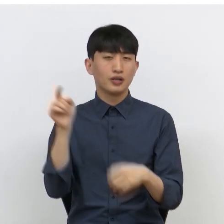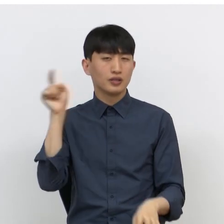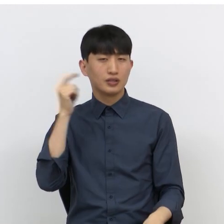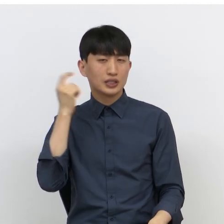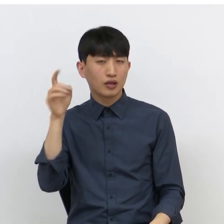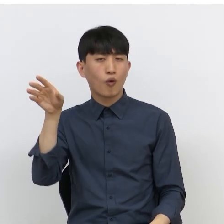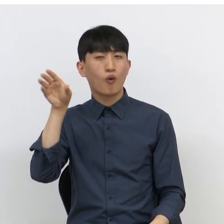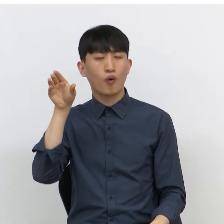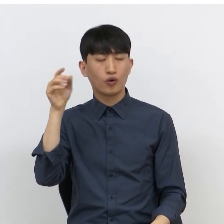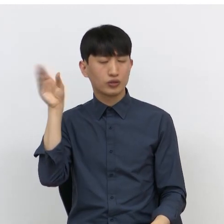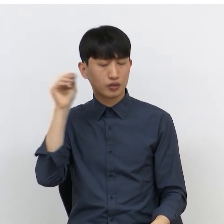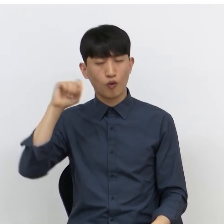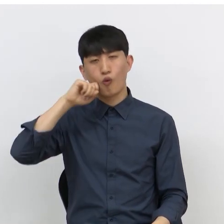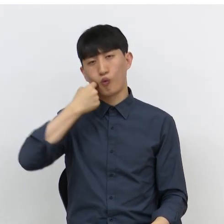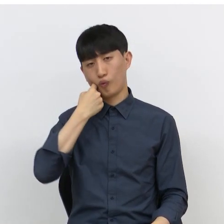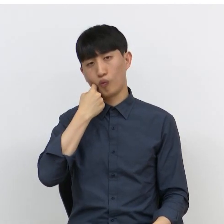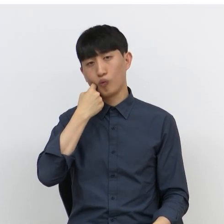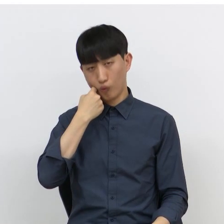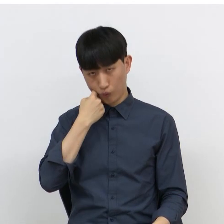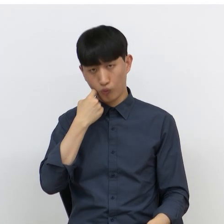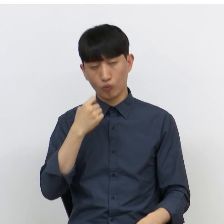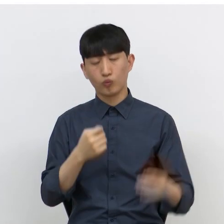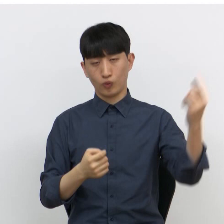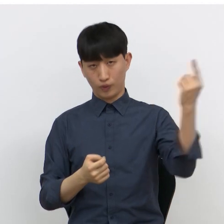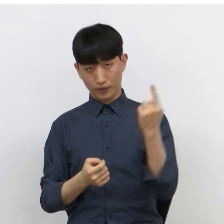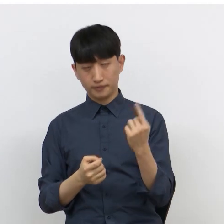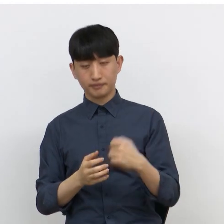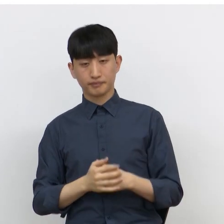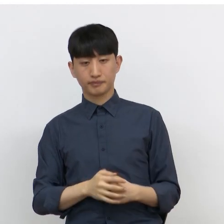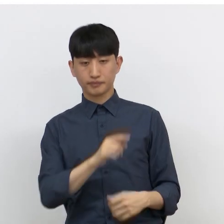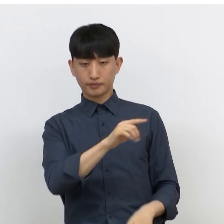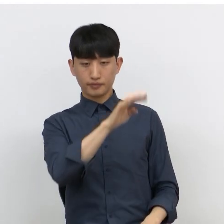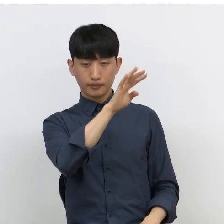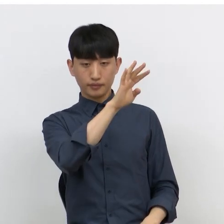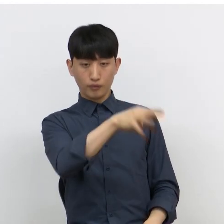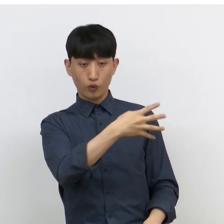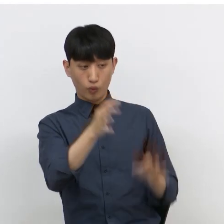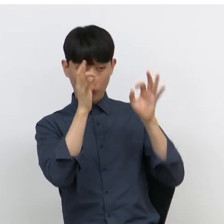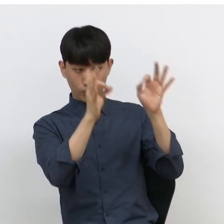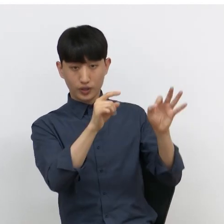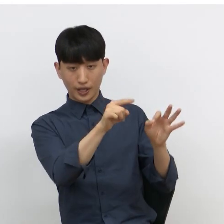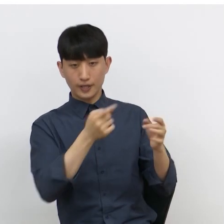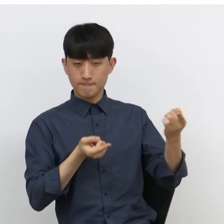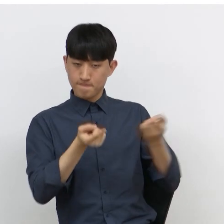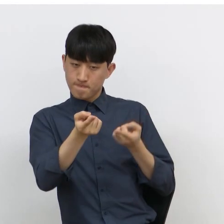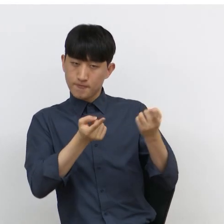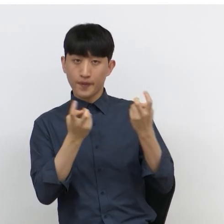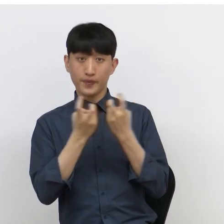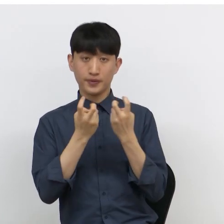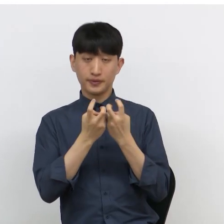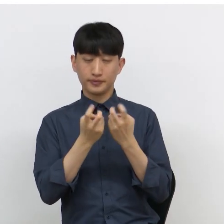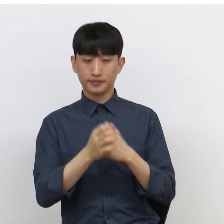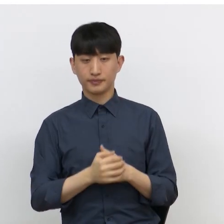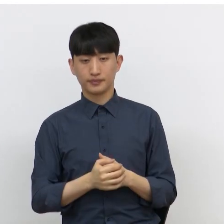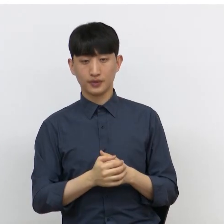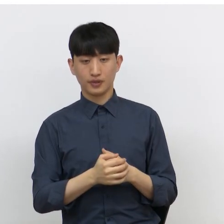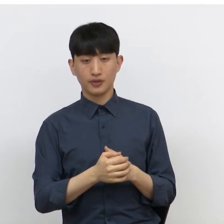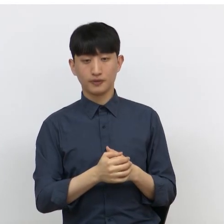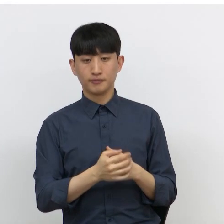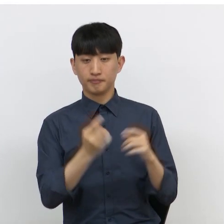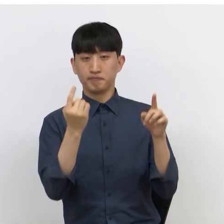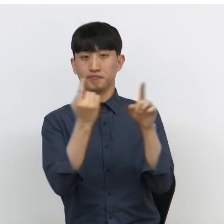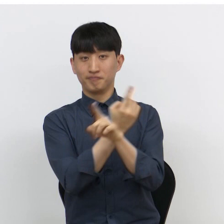케이스고요. 자, 지금 이런 식으로 돼 있는 상태에서 제가 어떤 식으로 매핑을 했냐면 지금처럼